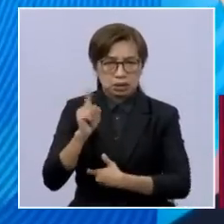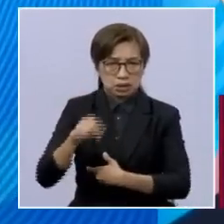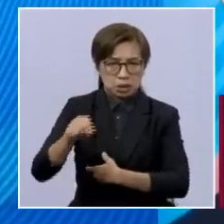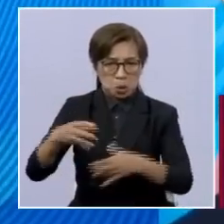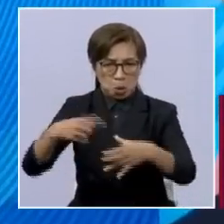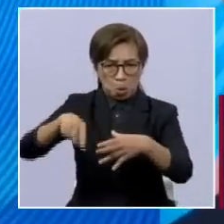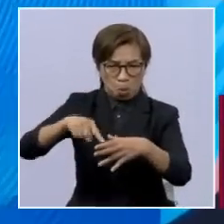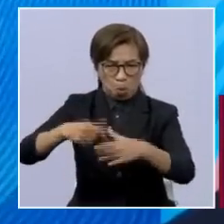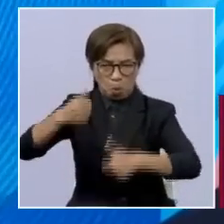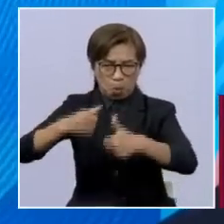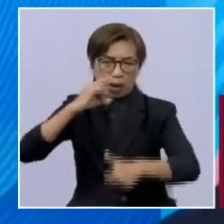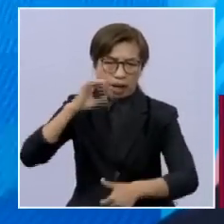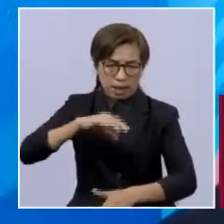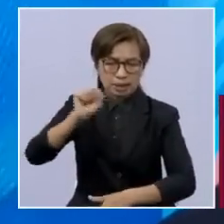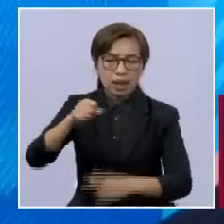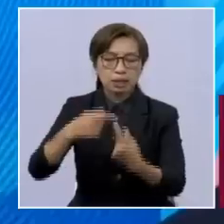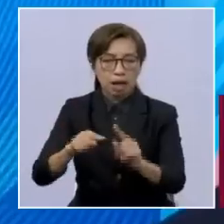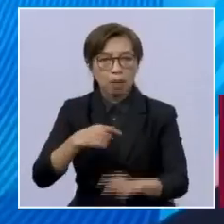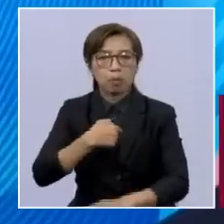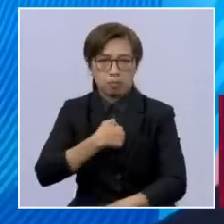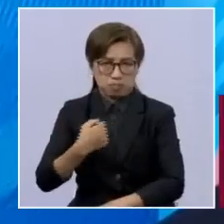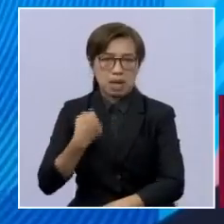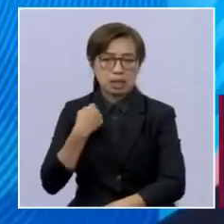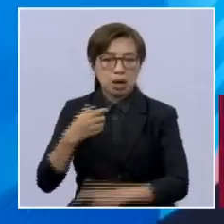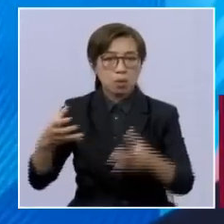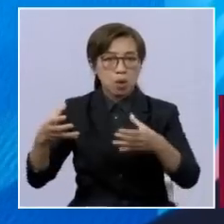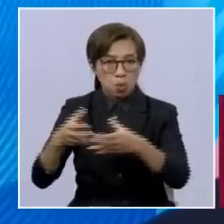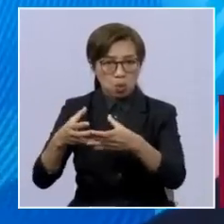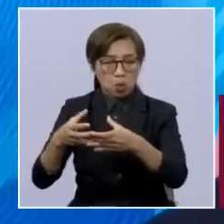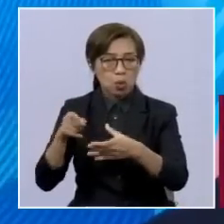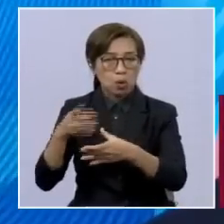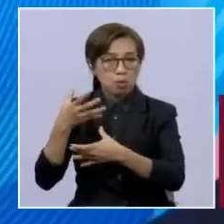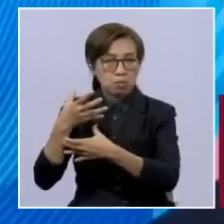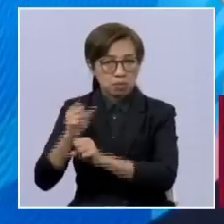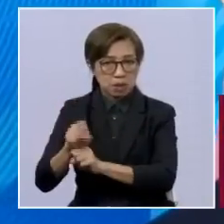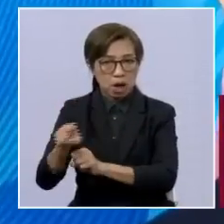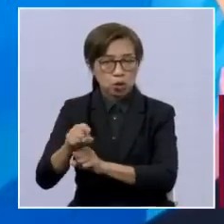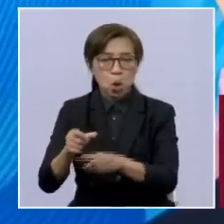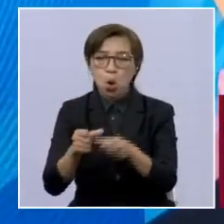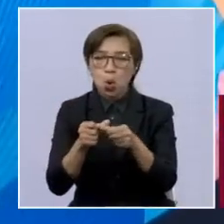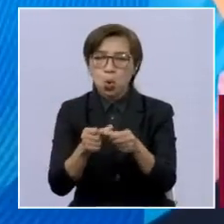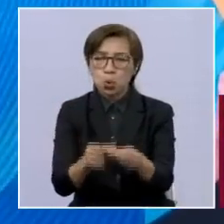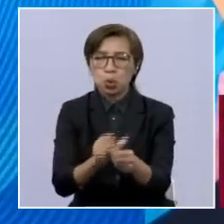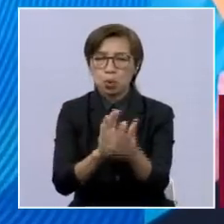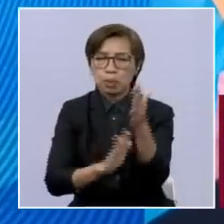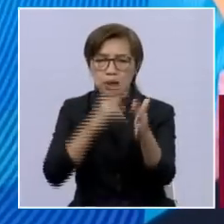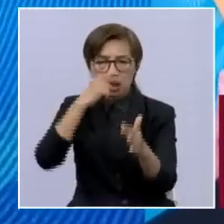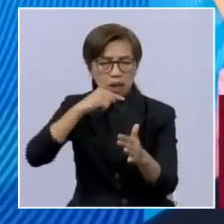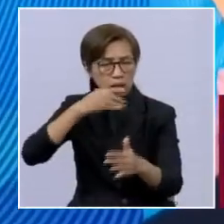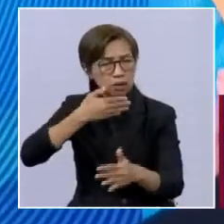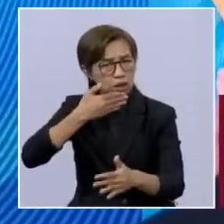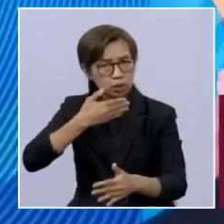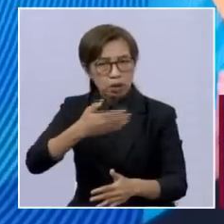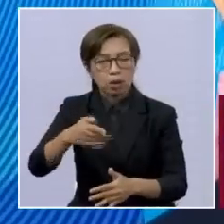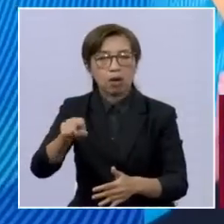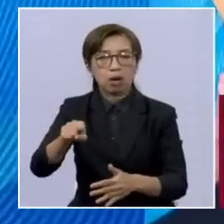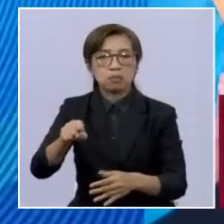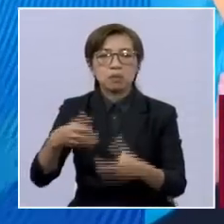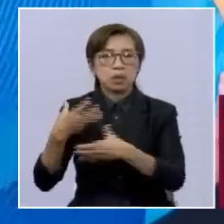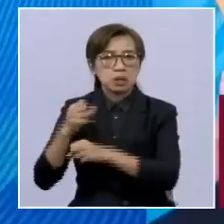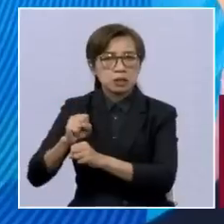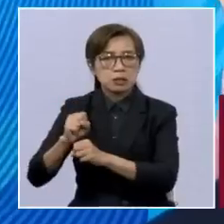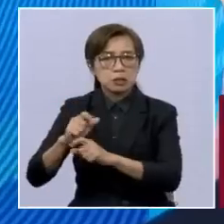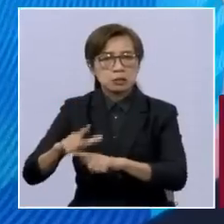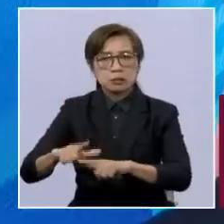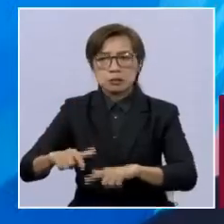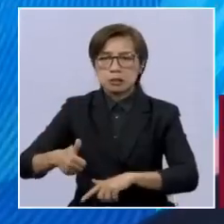กันอย่างรุนแรงผมยังมีความมั่นใจว่าพรรคการเมืองที่ต้องอยู่คู่กับประเทศไทยไม่ว่าจะตกต่ำที่สุดหรือขึ้นมาสูงสุดต้